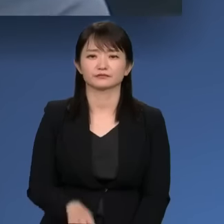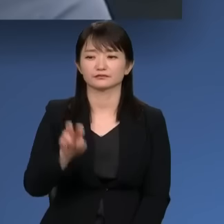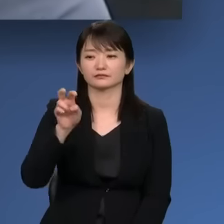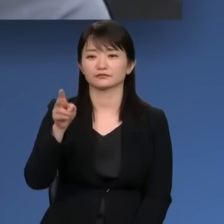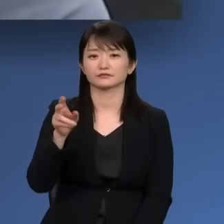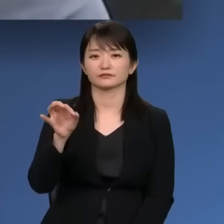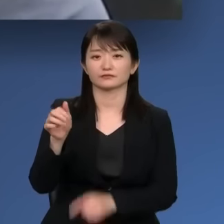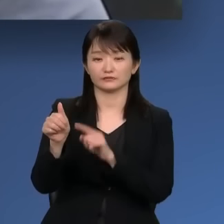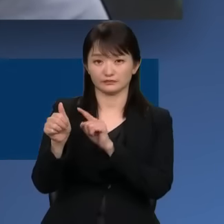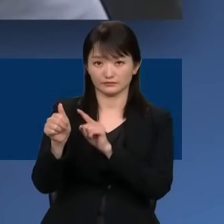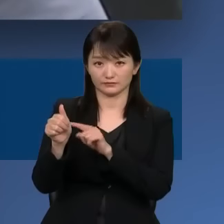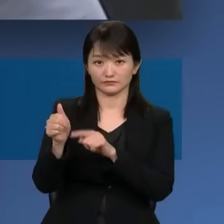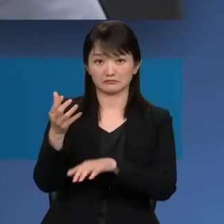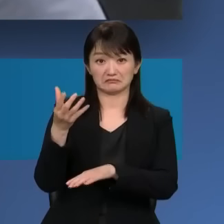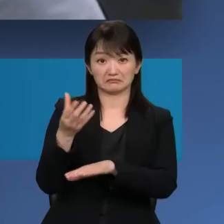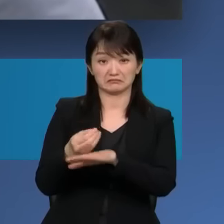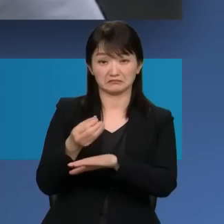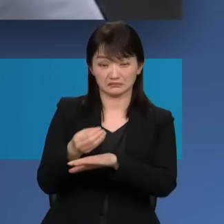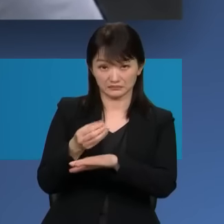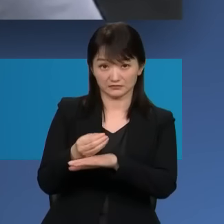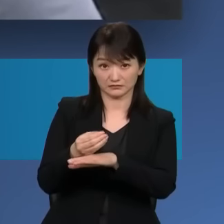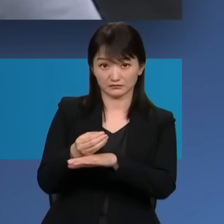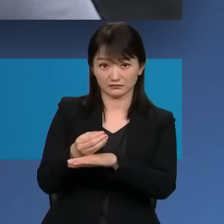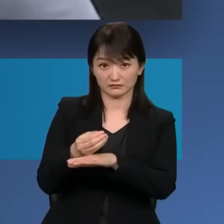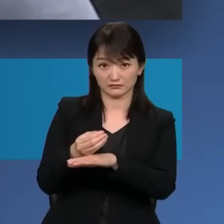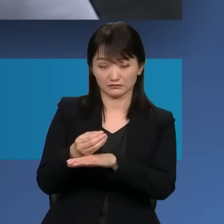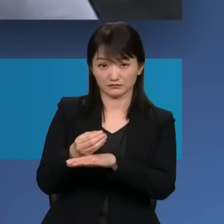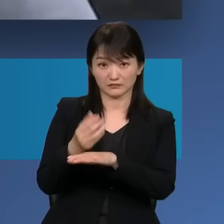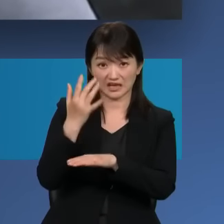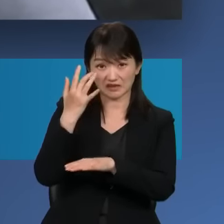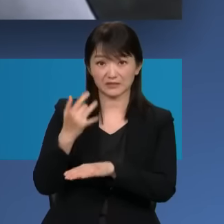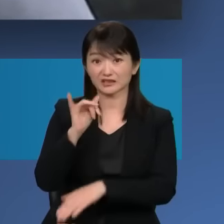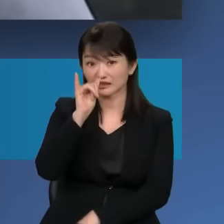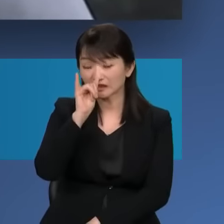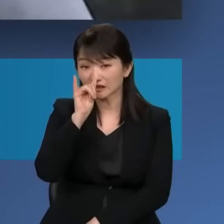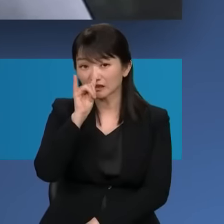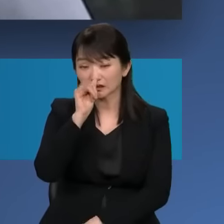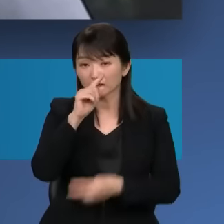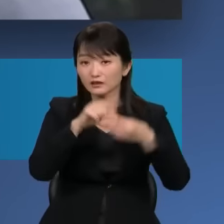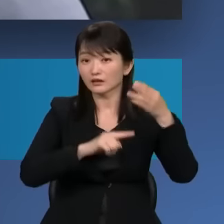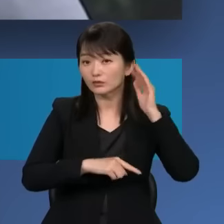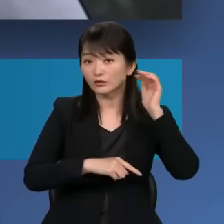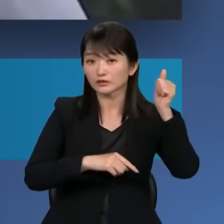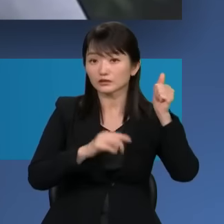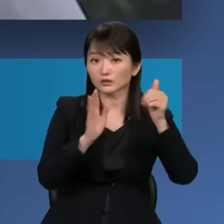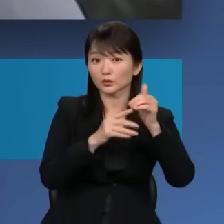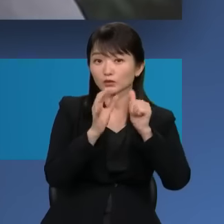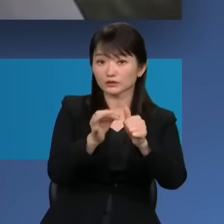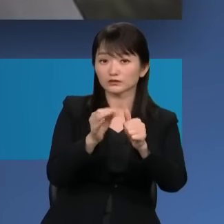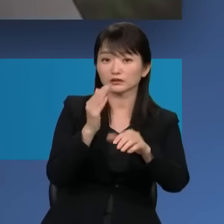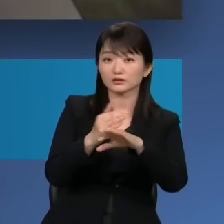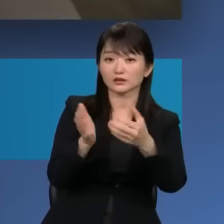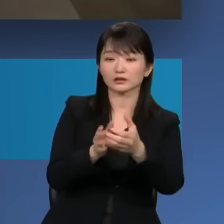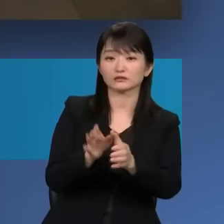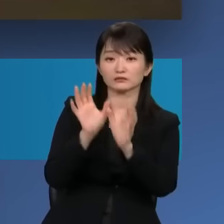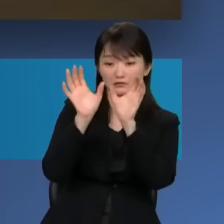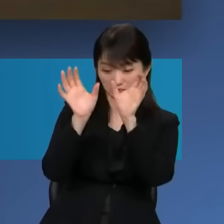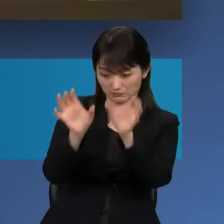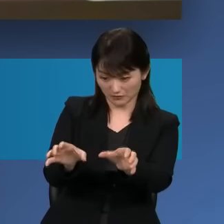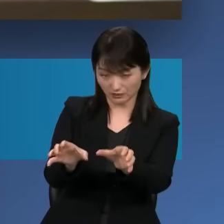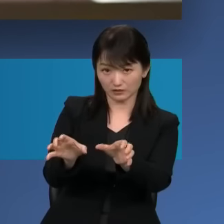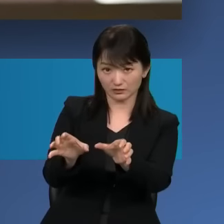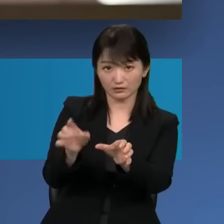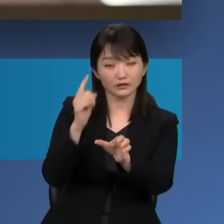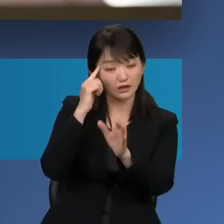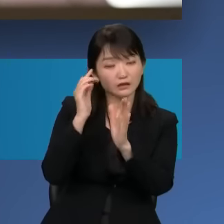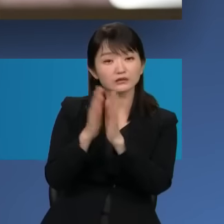명태균 씨 역시 녹취에 잘린 부분이 있다. 윤석열 대통령이 공천은 당에서 알아서 할 일이라고 말하는 내용이 잘려